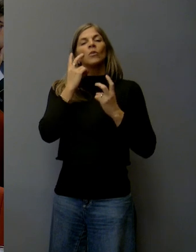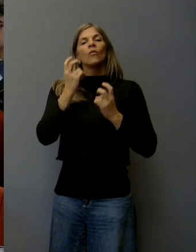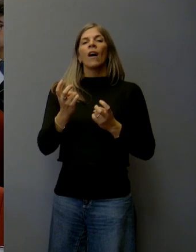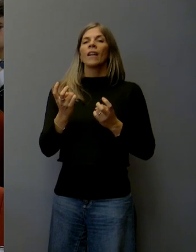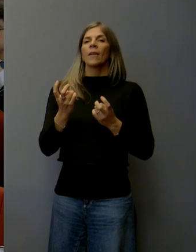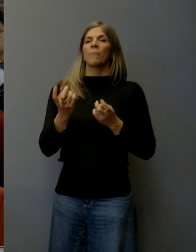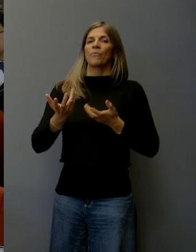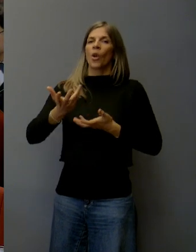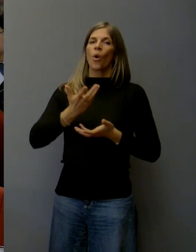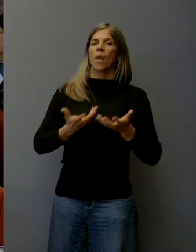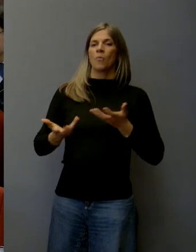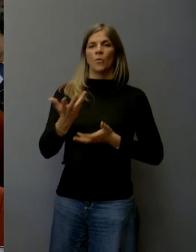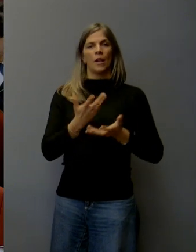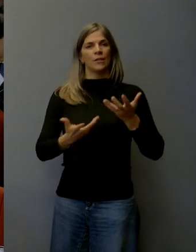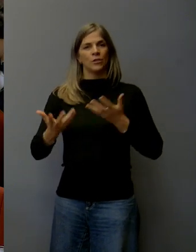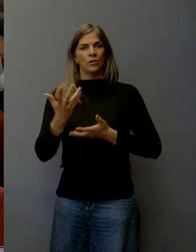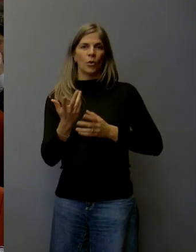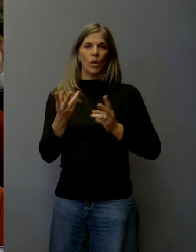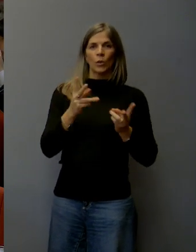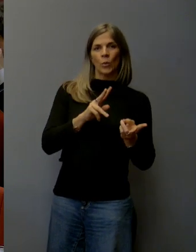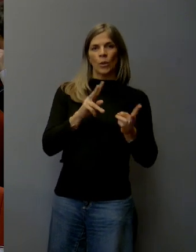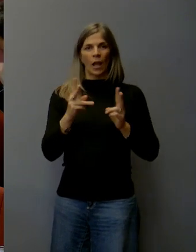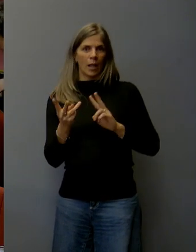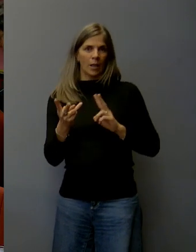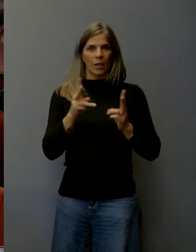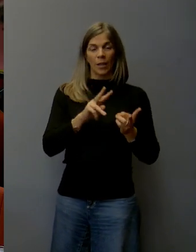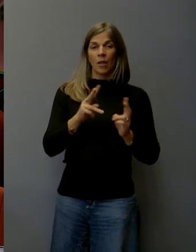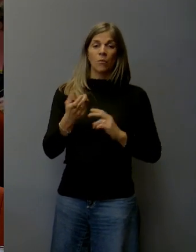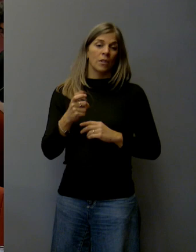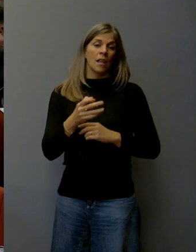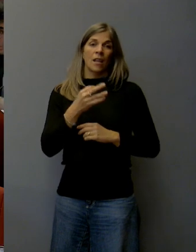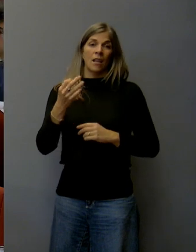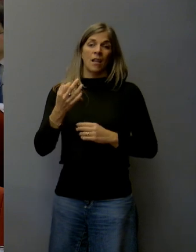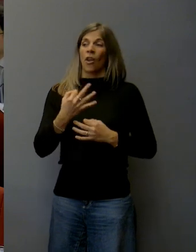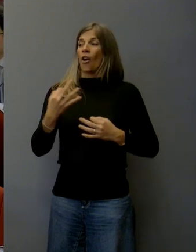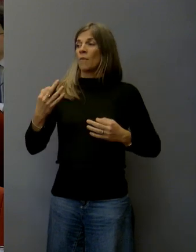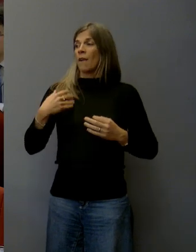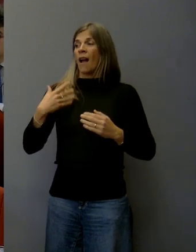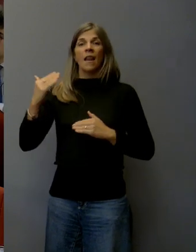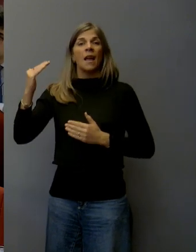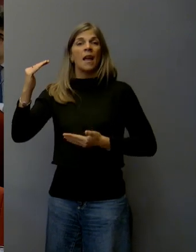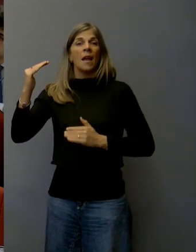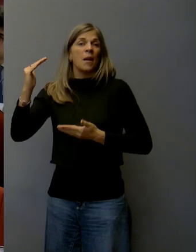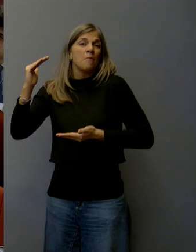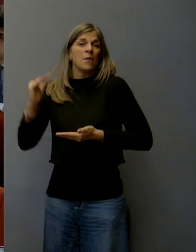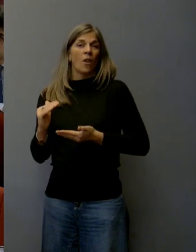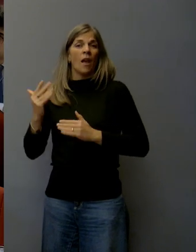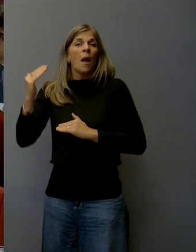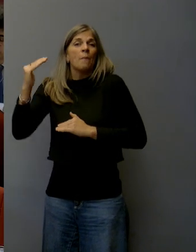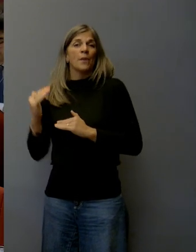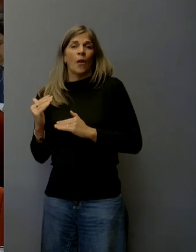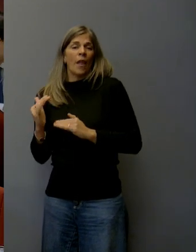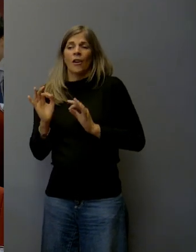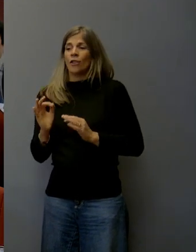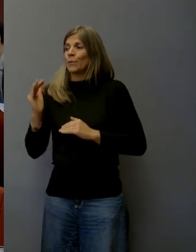vicende vicendevole Ma vicendevole perché ovviamente la minoranza voi sapete e non ve lo so dire è la minoranza cioè voglio dire